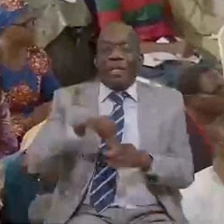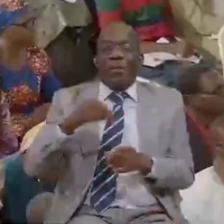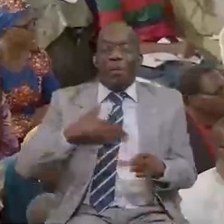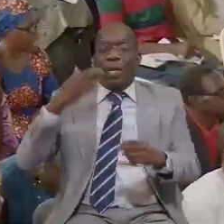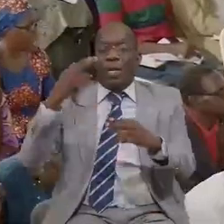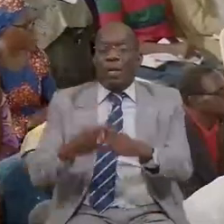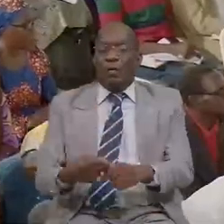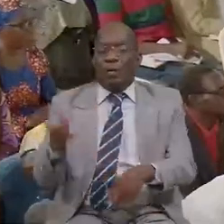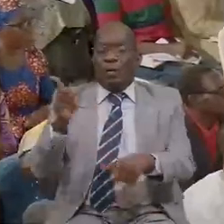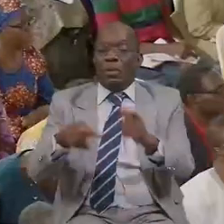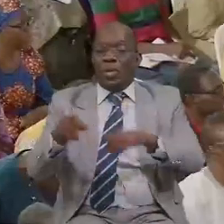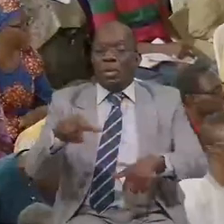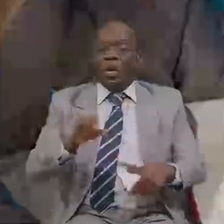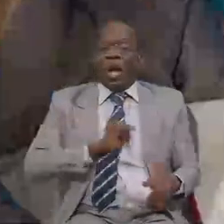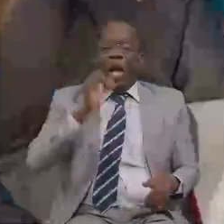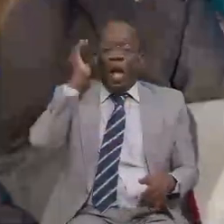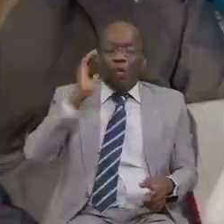dites-le à haute voix, non?